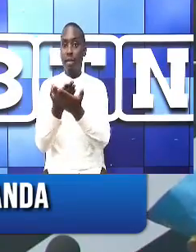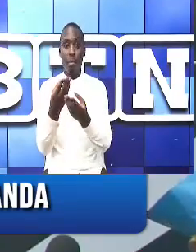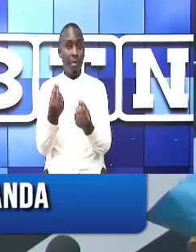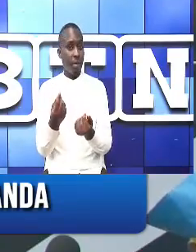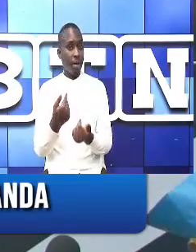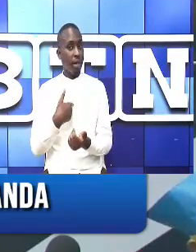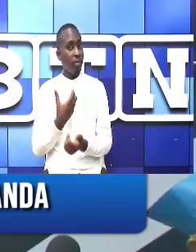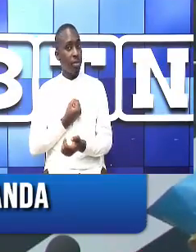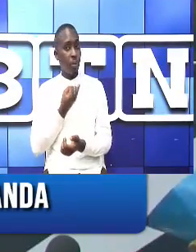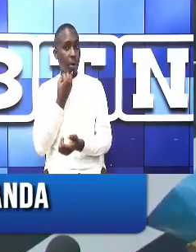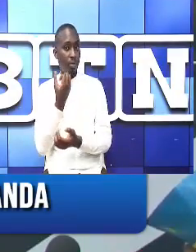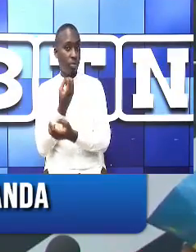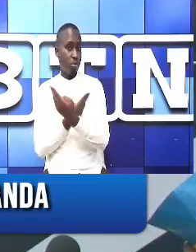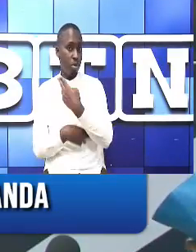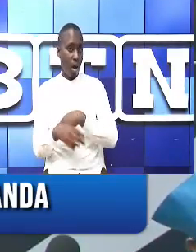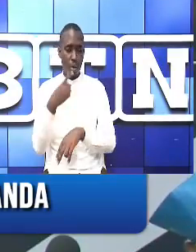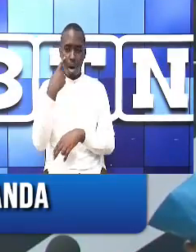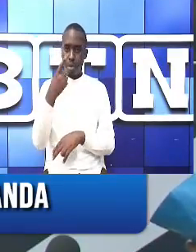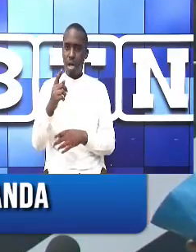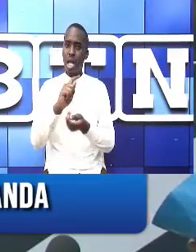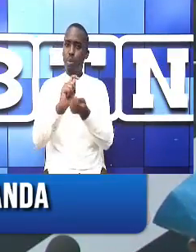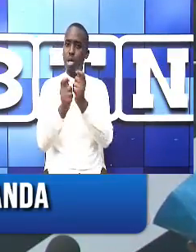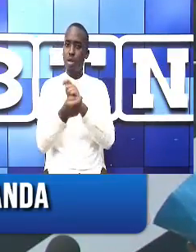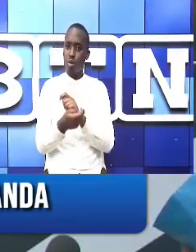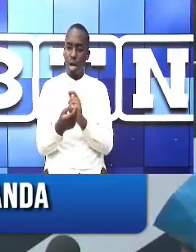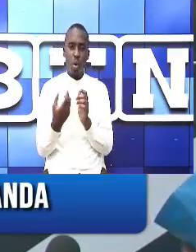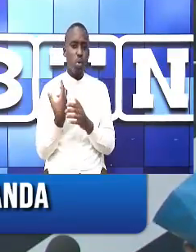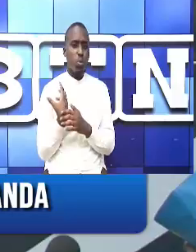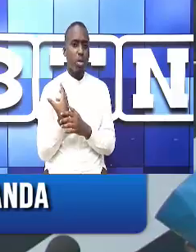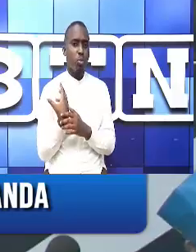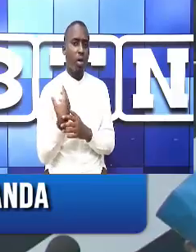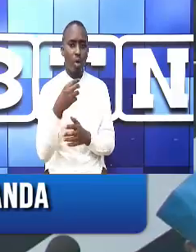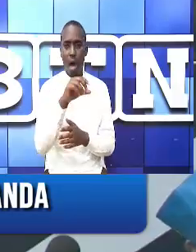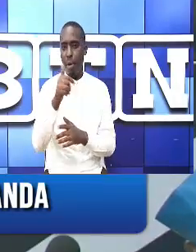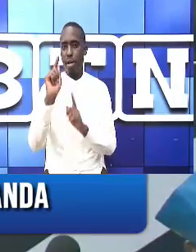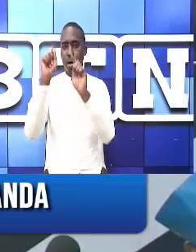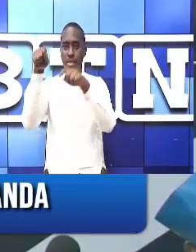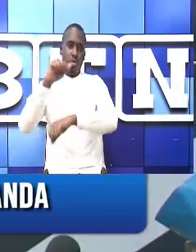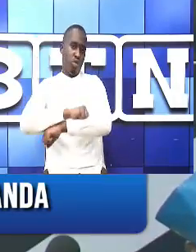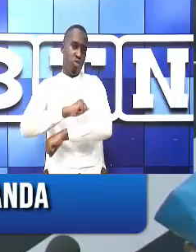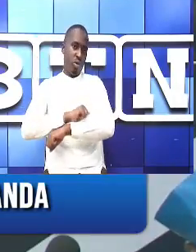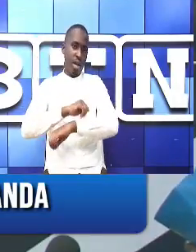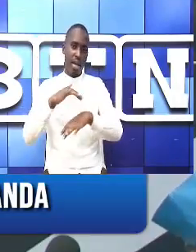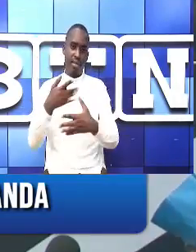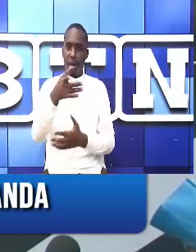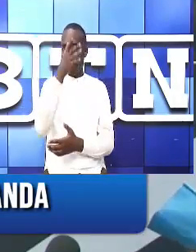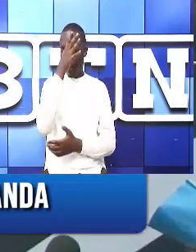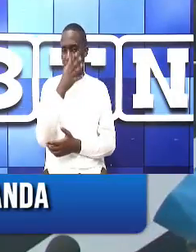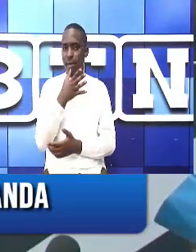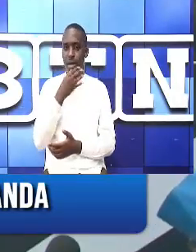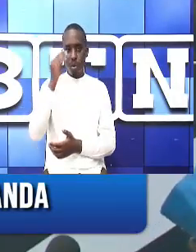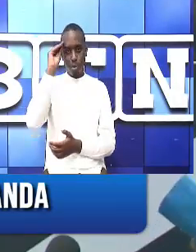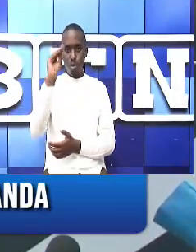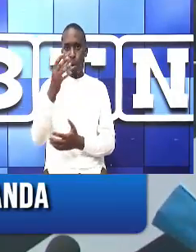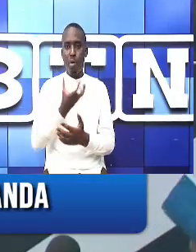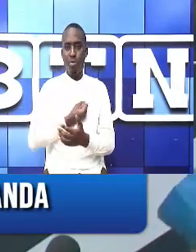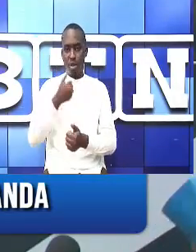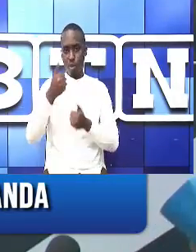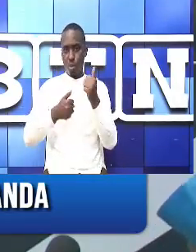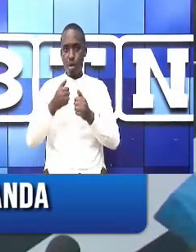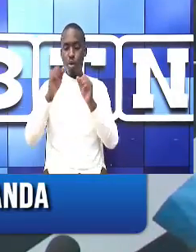mfite umwana ufite ubumuga ugasanga yamugize urwitwazo abandi bari ku ishuri Safa aba babyeyi b'ubutumwa bubafitiye